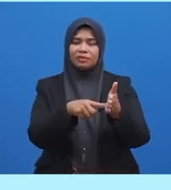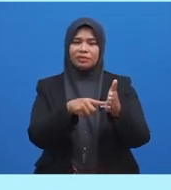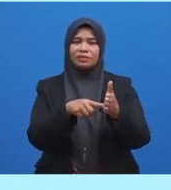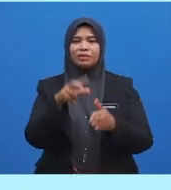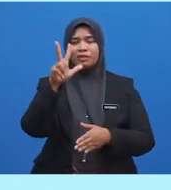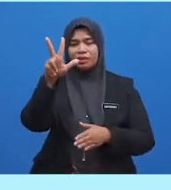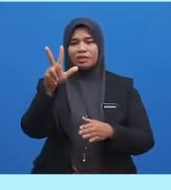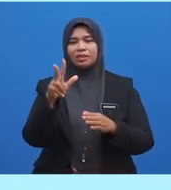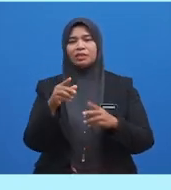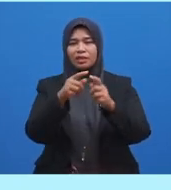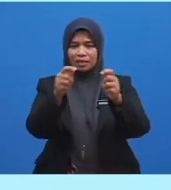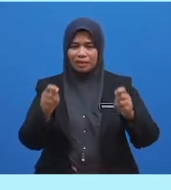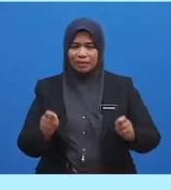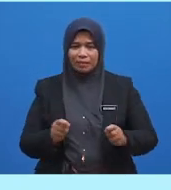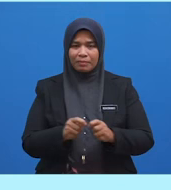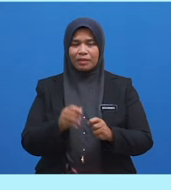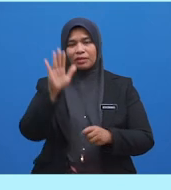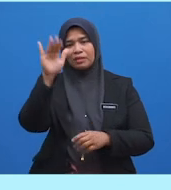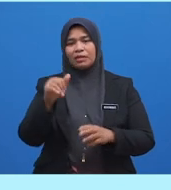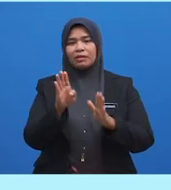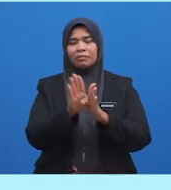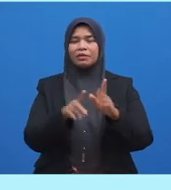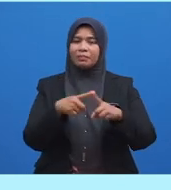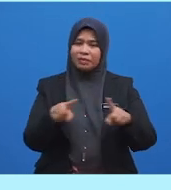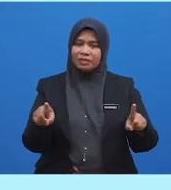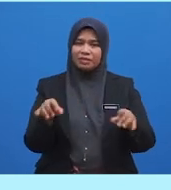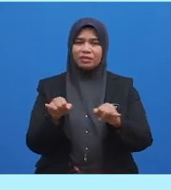tiga tempat yang berbeda juga